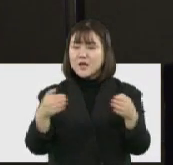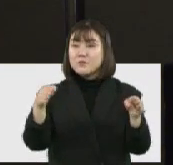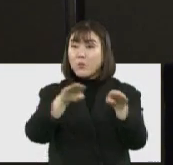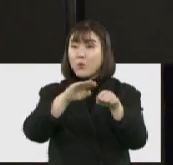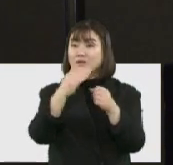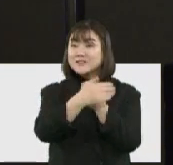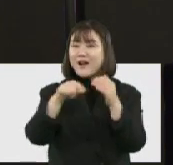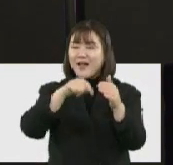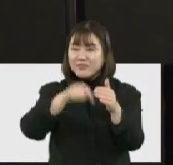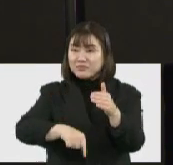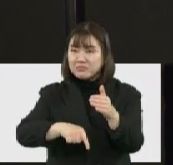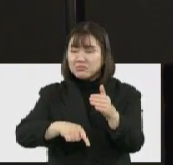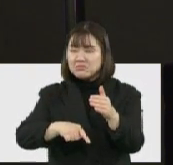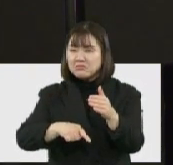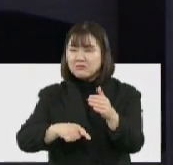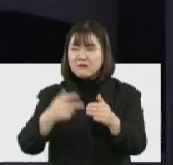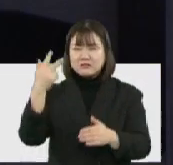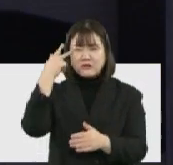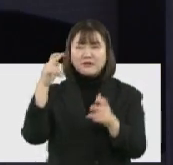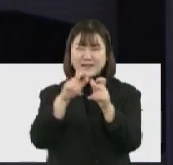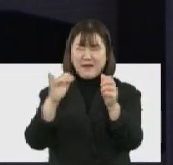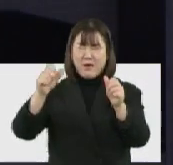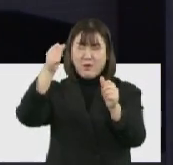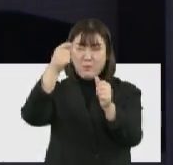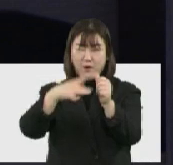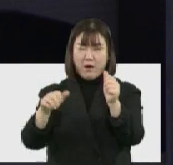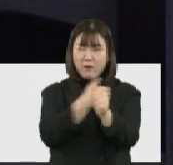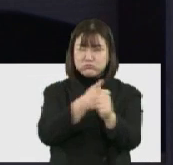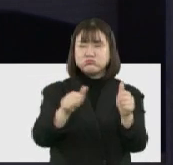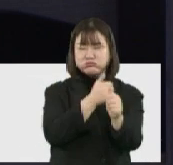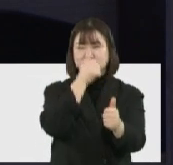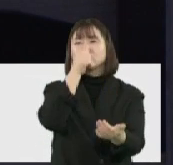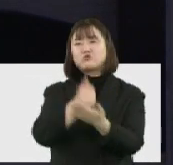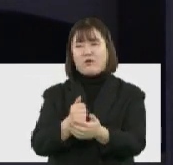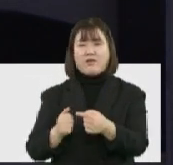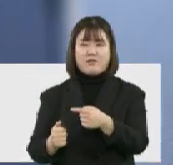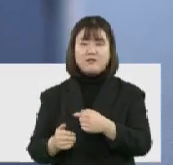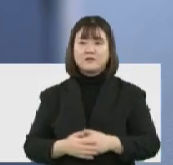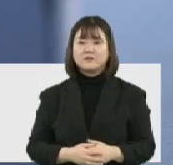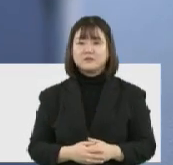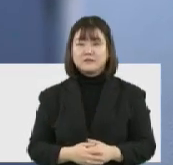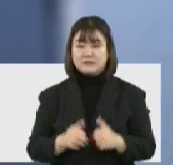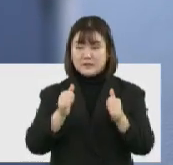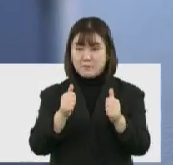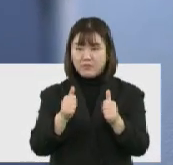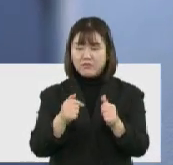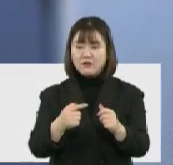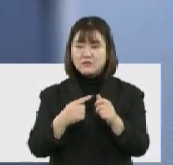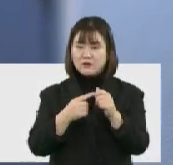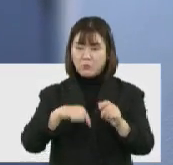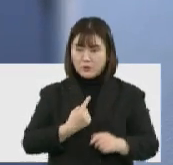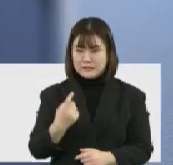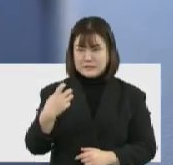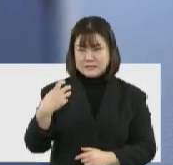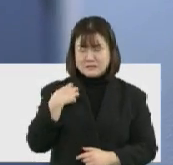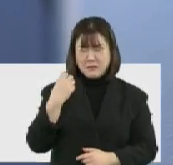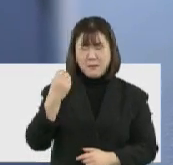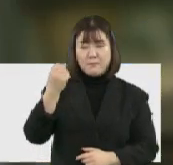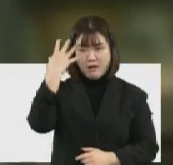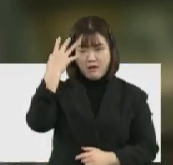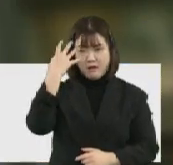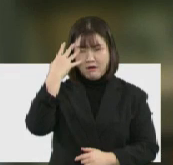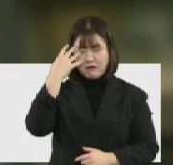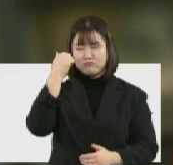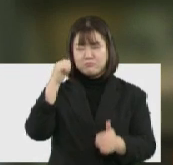보호시설 대 교육실에서 지적 짜게 인해 수차례 폭행한 혐의를 받고 있습니다 재판부는 a 씨가 자신의 책무를 망각한